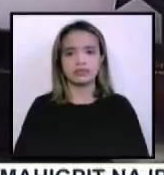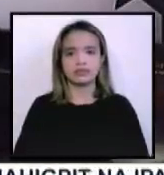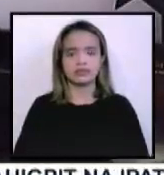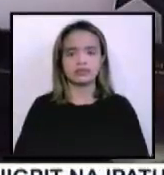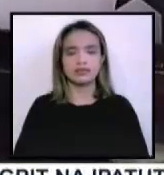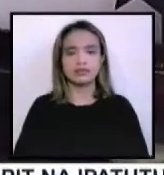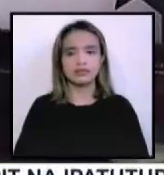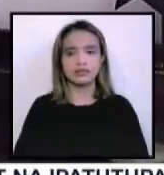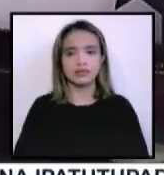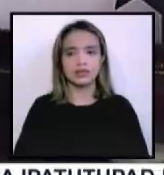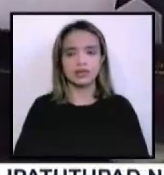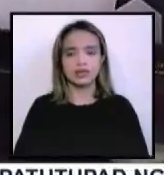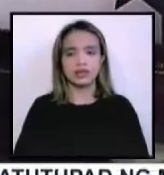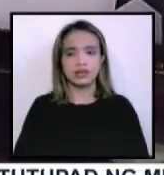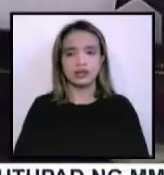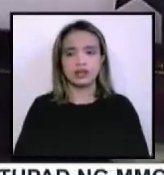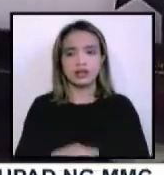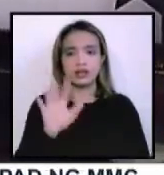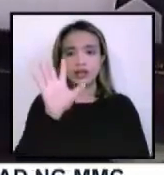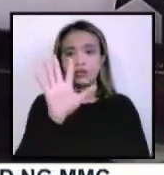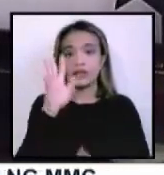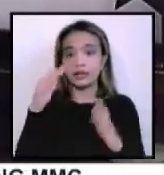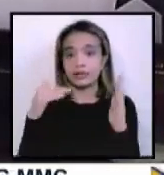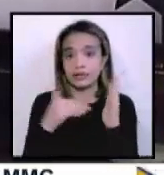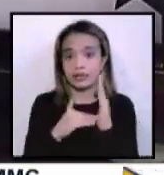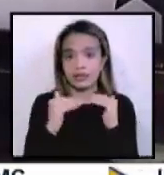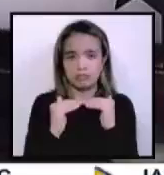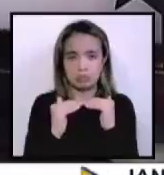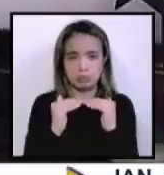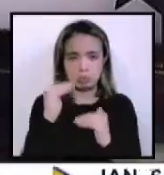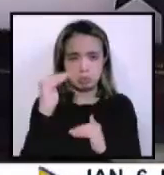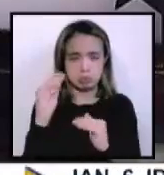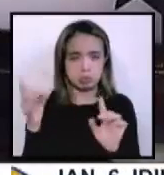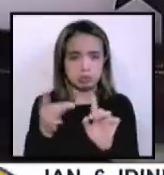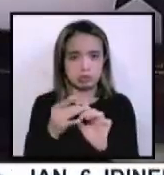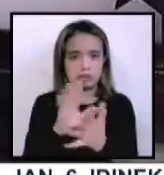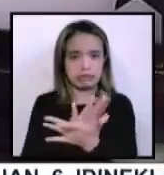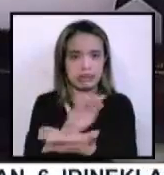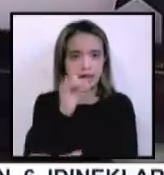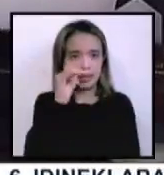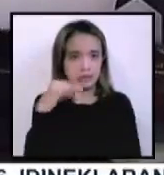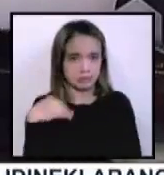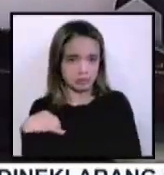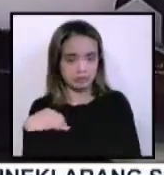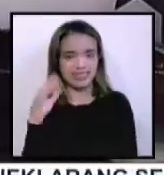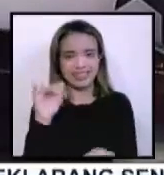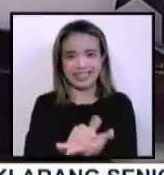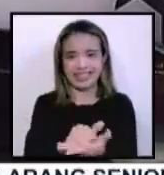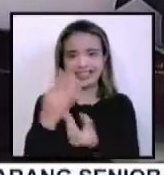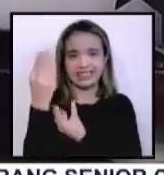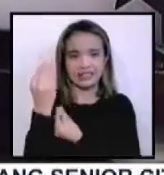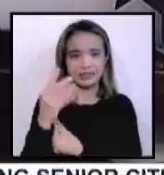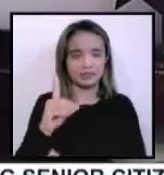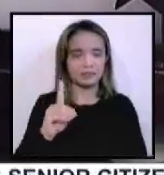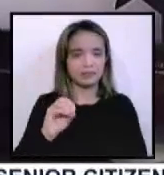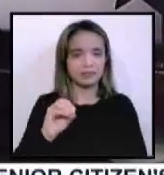Mahigit sa 5,000 ang kaso ng COVID-19 kahapon sa tala ng Department of Health.